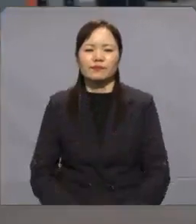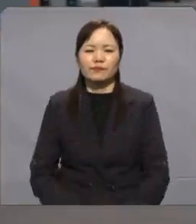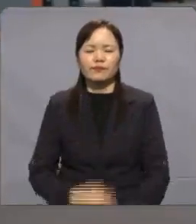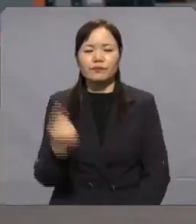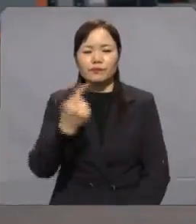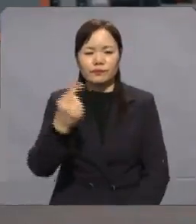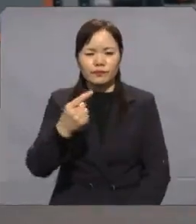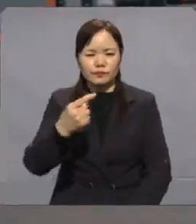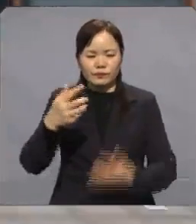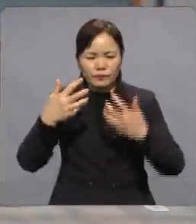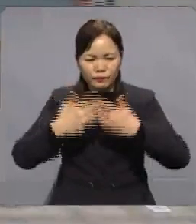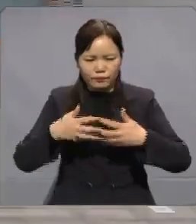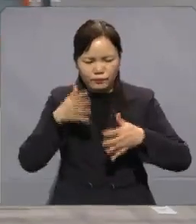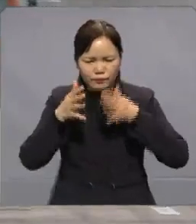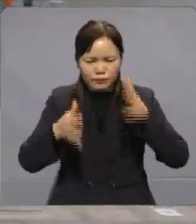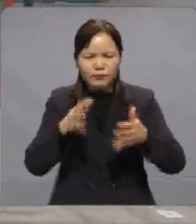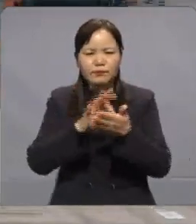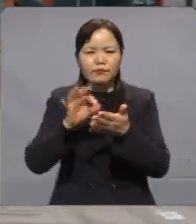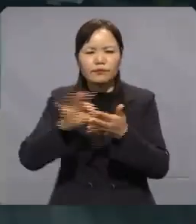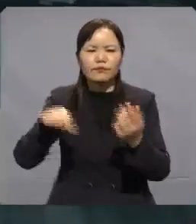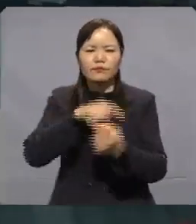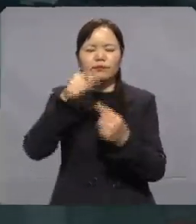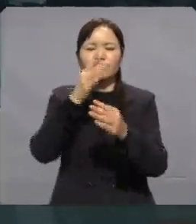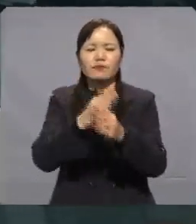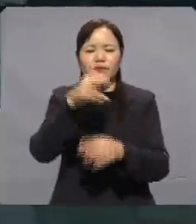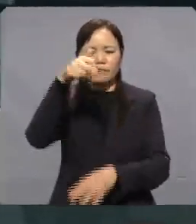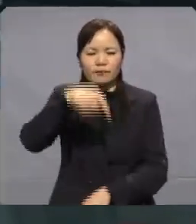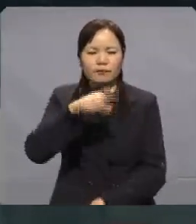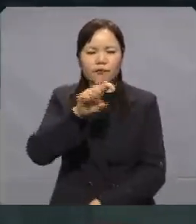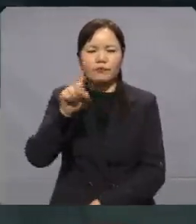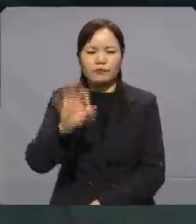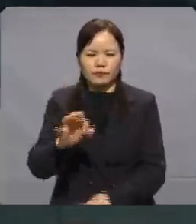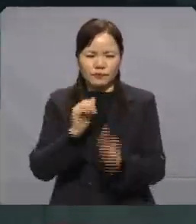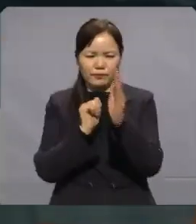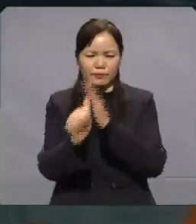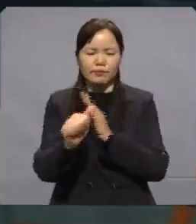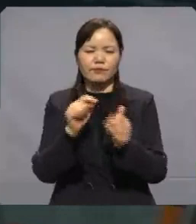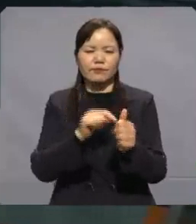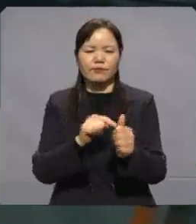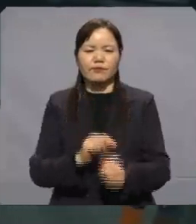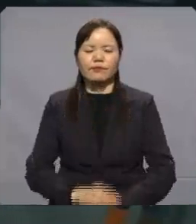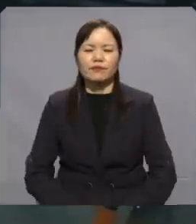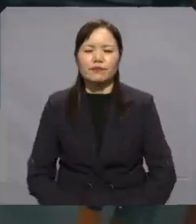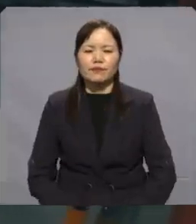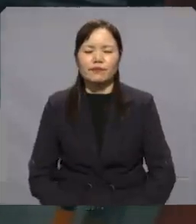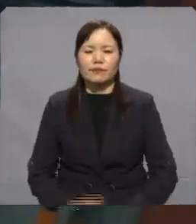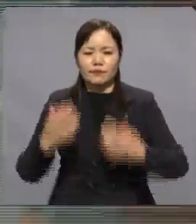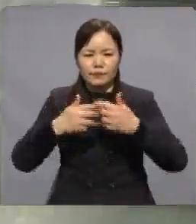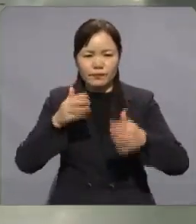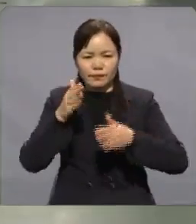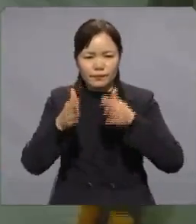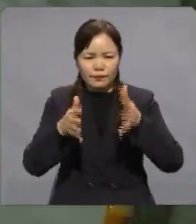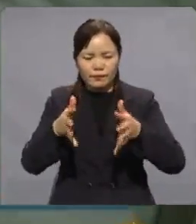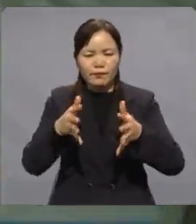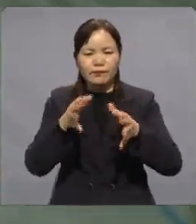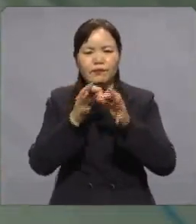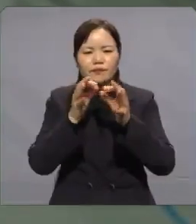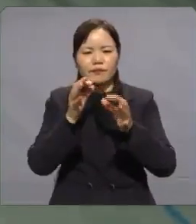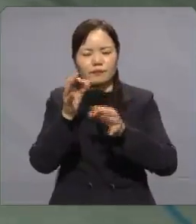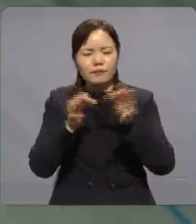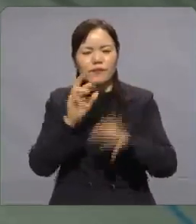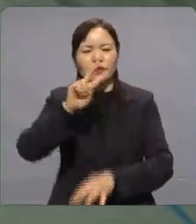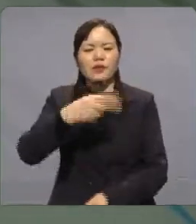처녀대의 로봇으로 최신 풀필먼트 센터를 운영 중인 쿠팡의 사례가 대표적입니다. 로봇 시장은 현재